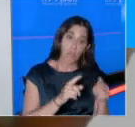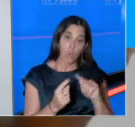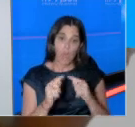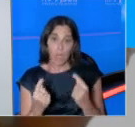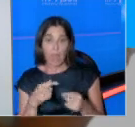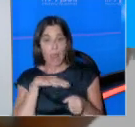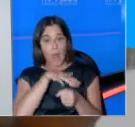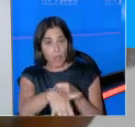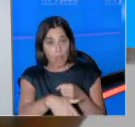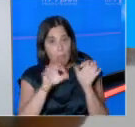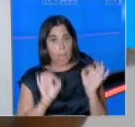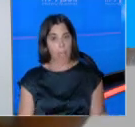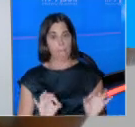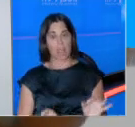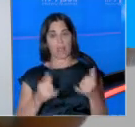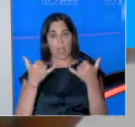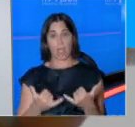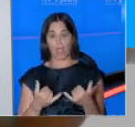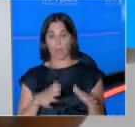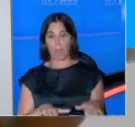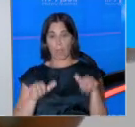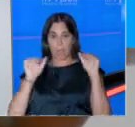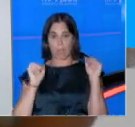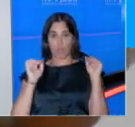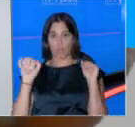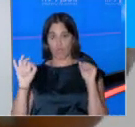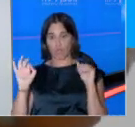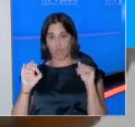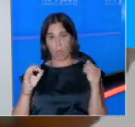להשפיע בצורה אמיתית. היום, עם מנעות של המיוחדת